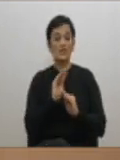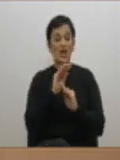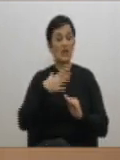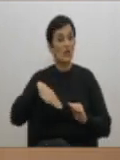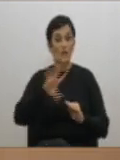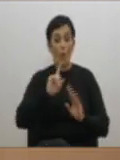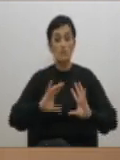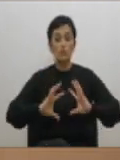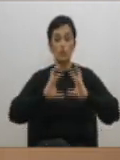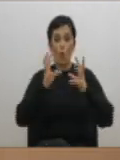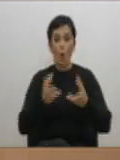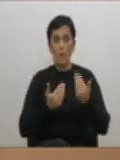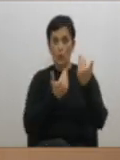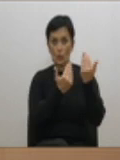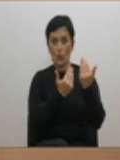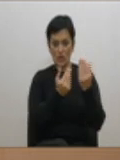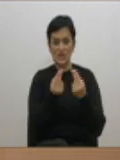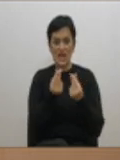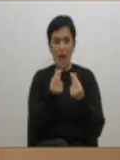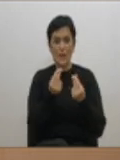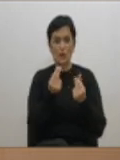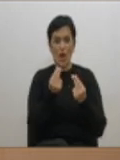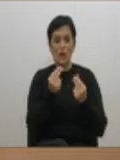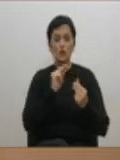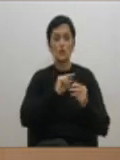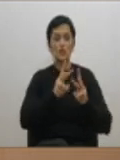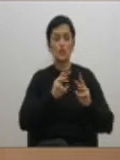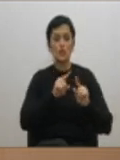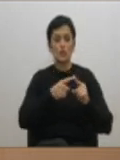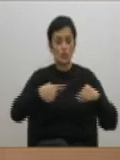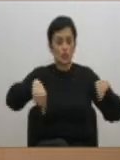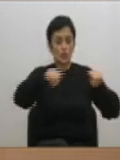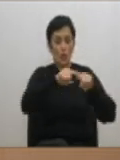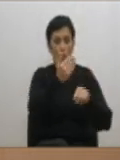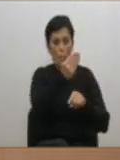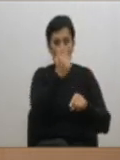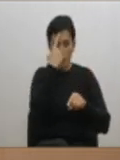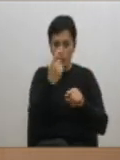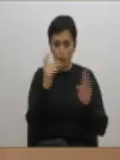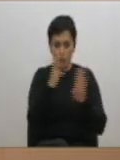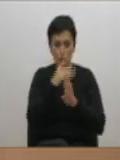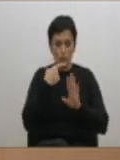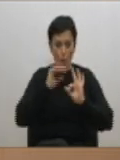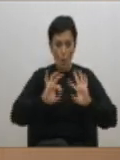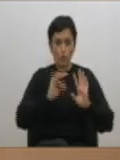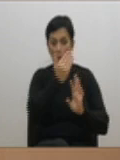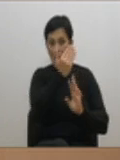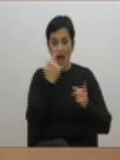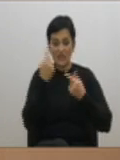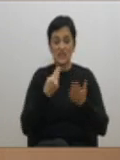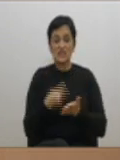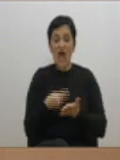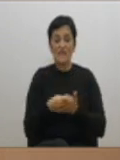ეს სოფლიო საფინანსო ინსტიტუტების პროგნოზები და ეს არის მათი მონაცემები. როდესაც სავალუტო